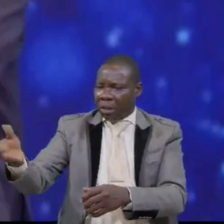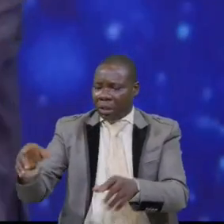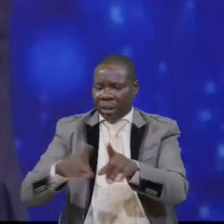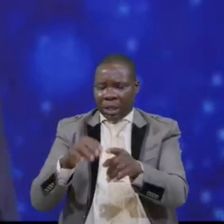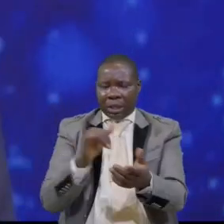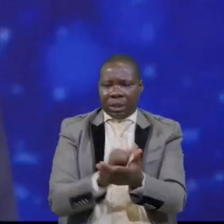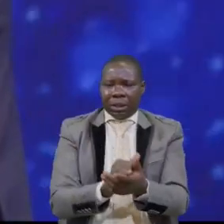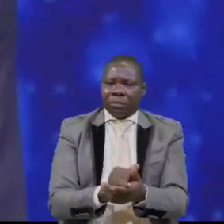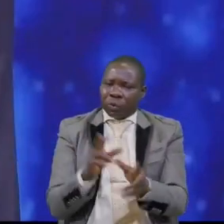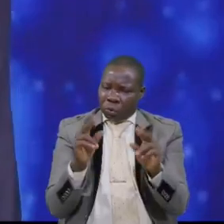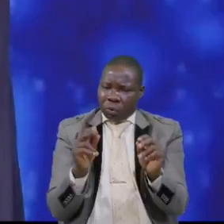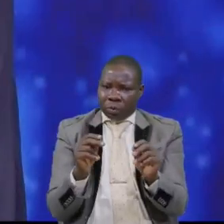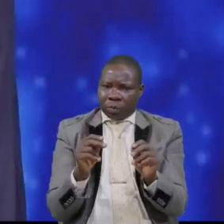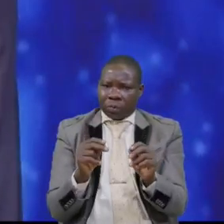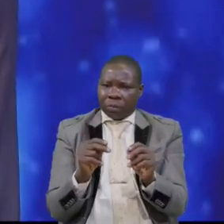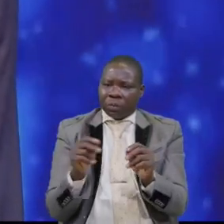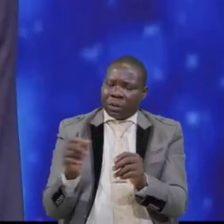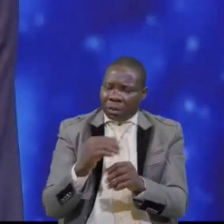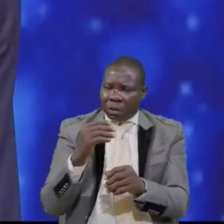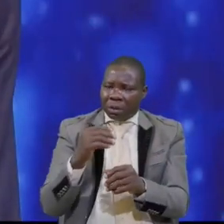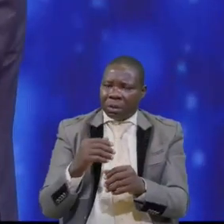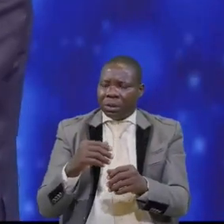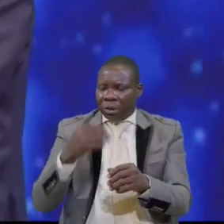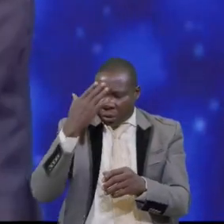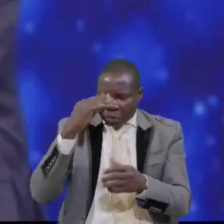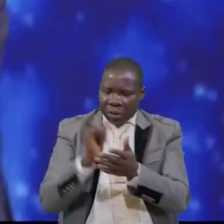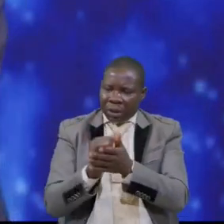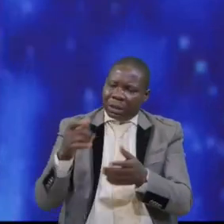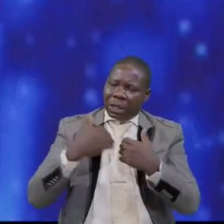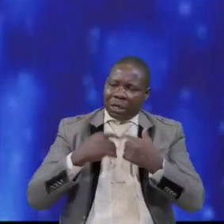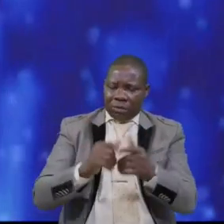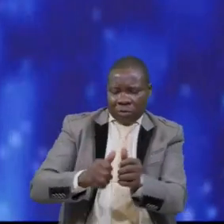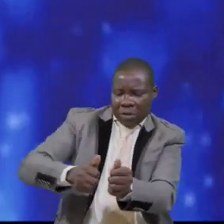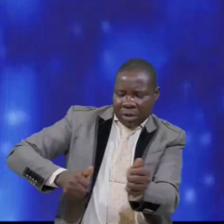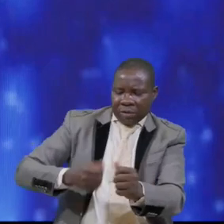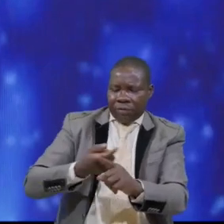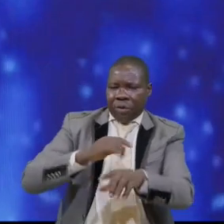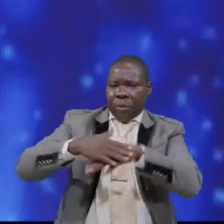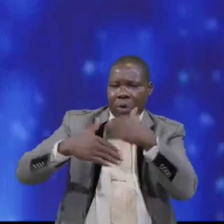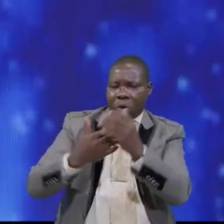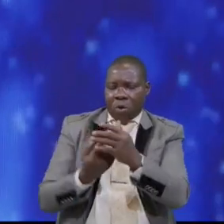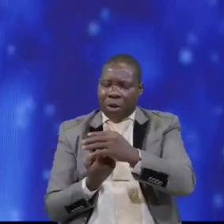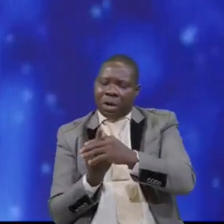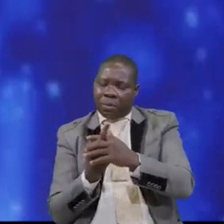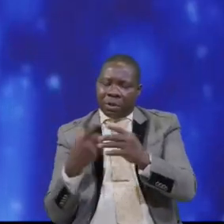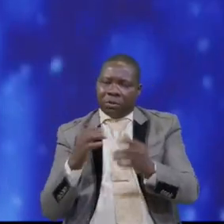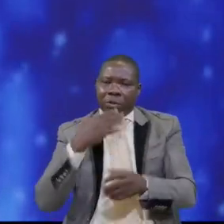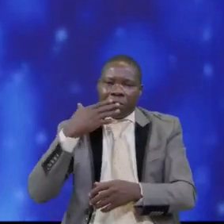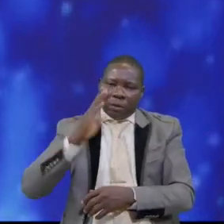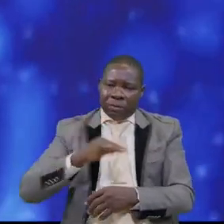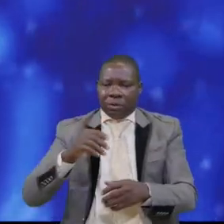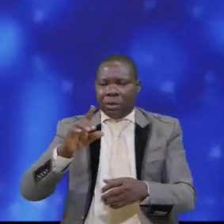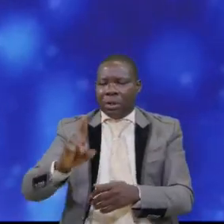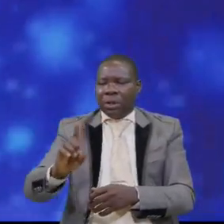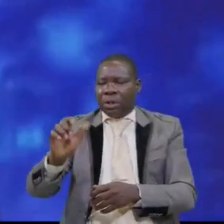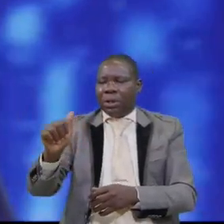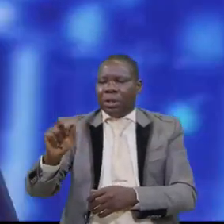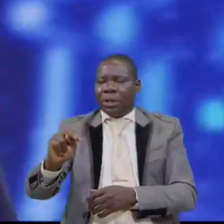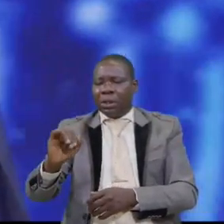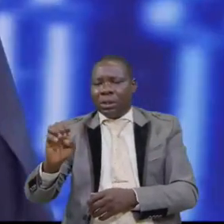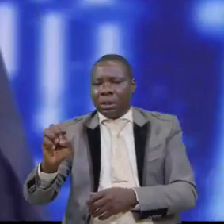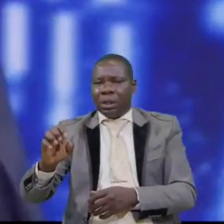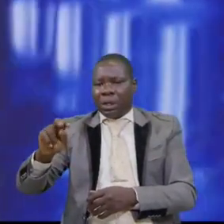savait qu'il devait s'abstenir de toute espèce de mal. Daniel, le N, il